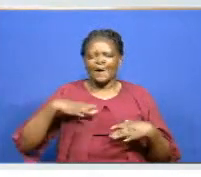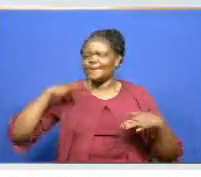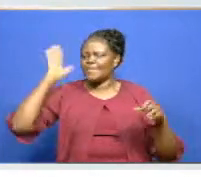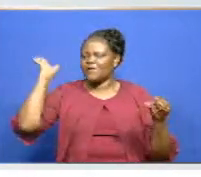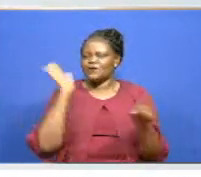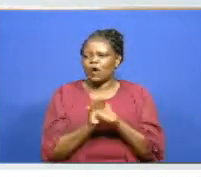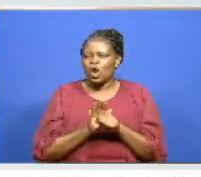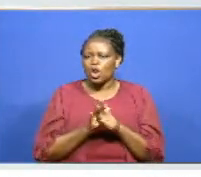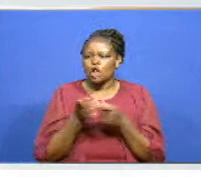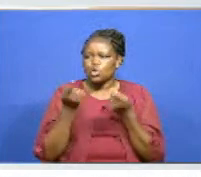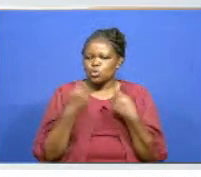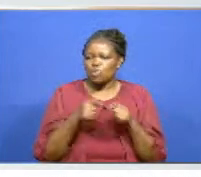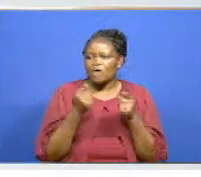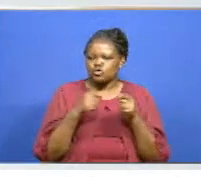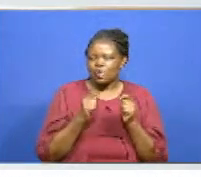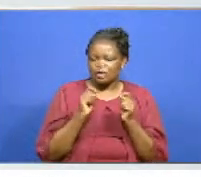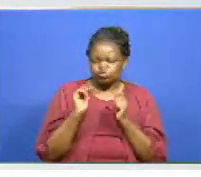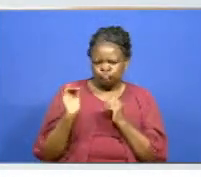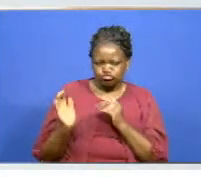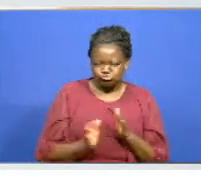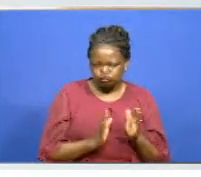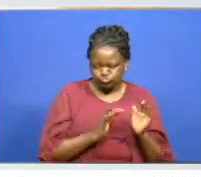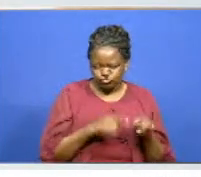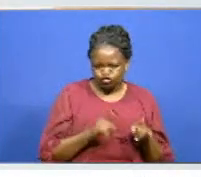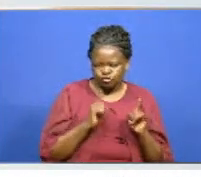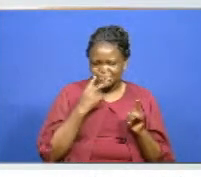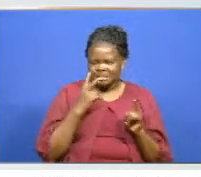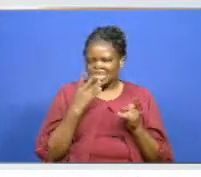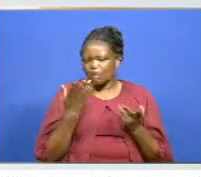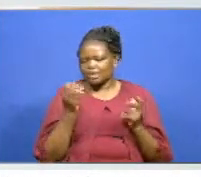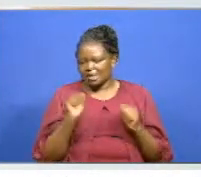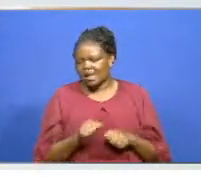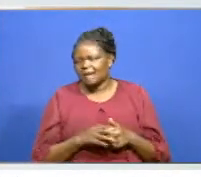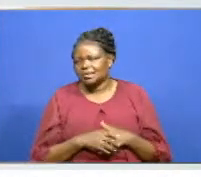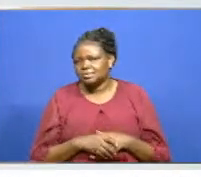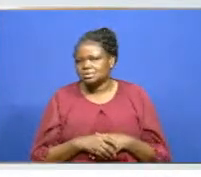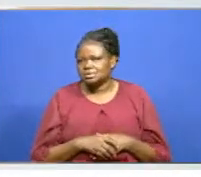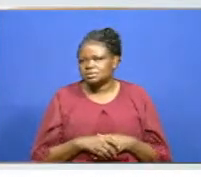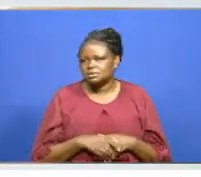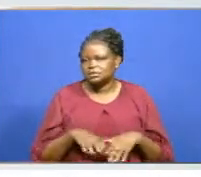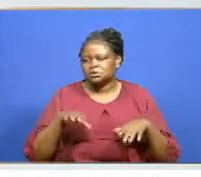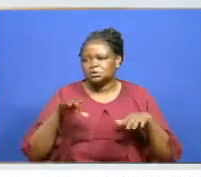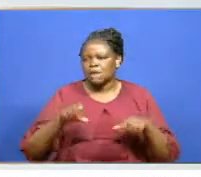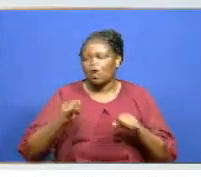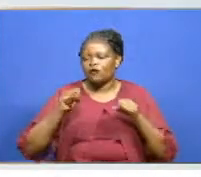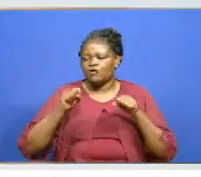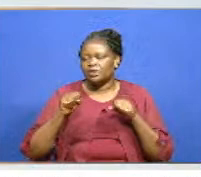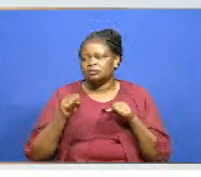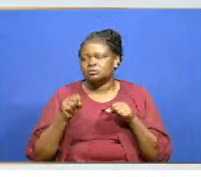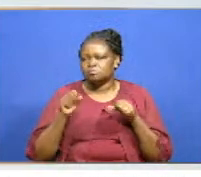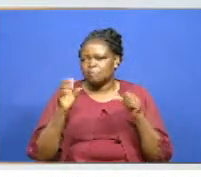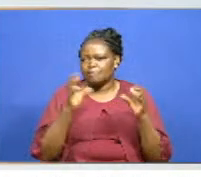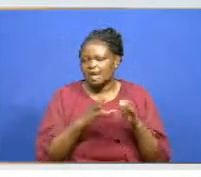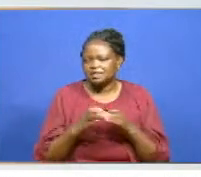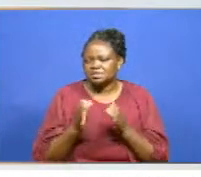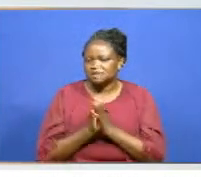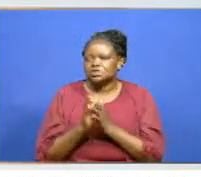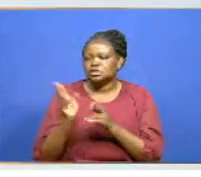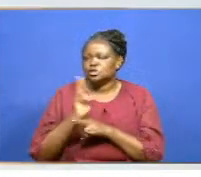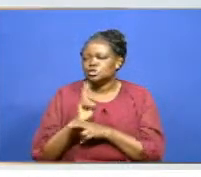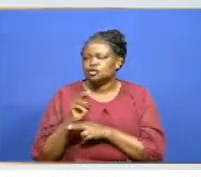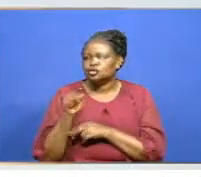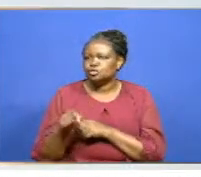wakijaribu kujipanga kuona ni vipi watakavyoweza kuchukua chama na kuweza kuitumia